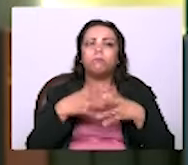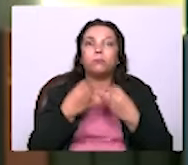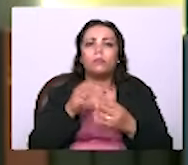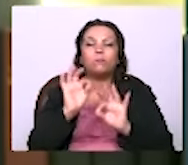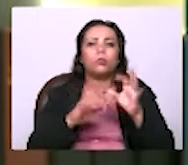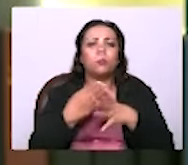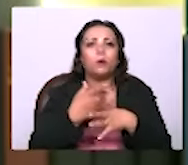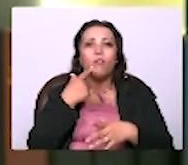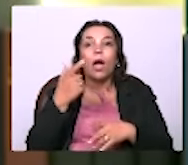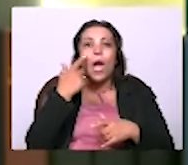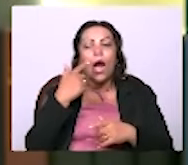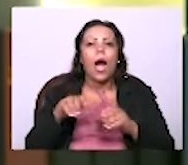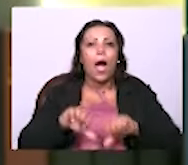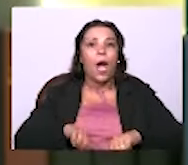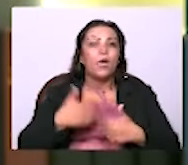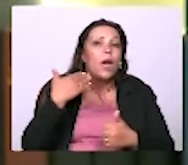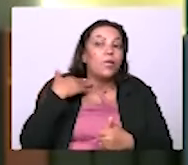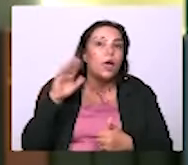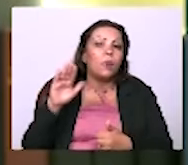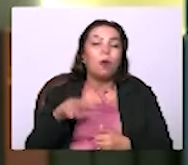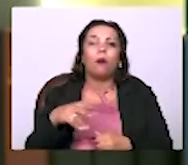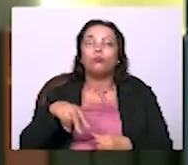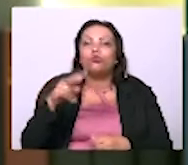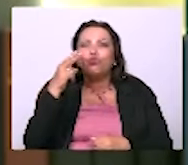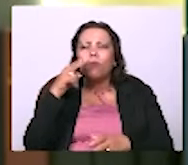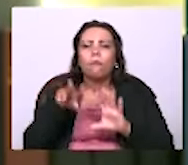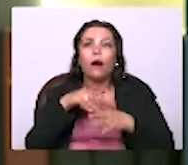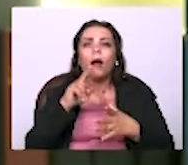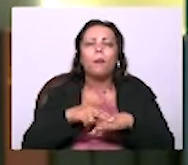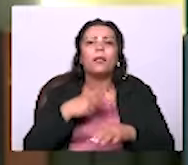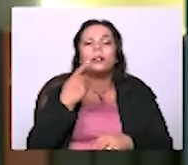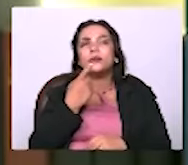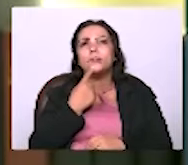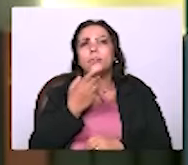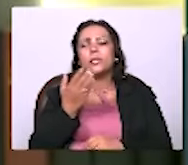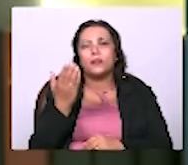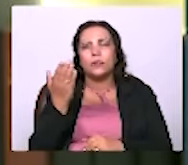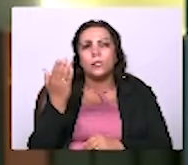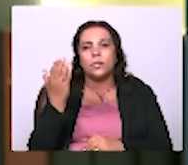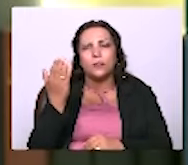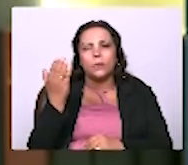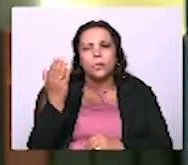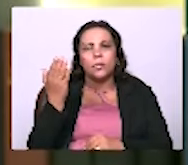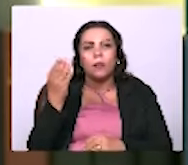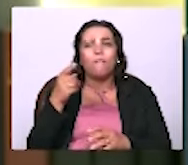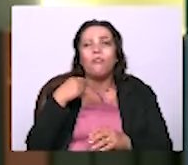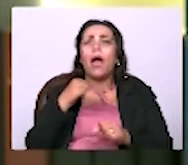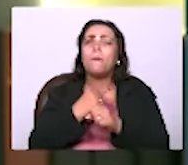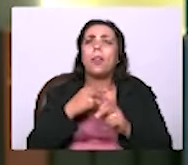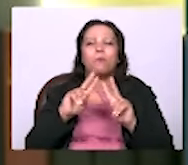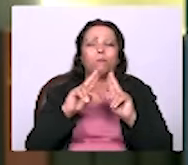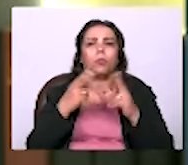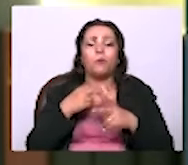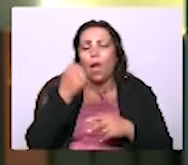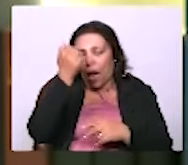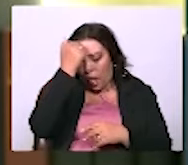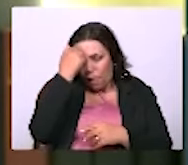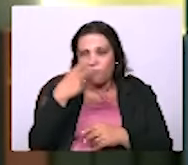بنشوفها في حيات كريمه بنشوفها في مجالات كثيره جدا وشفناها في العام العام المجتمع المدني عام